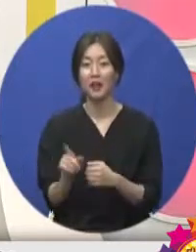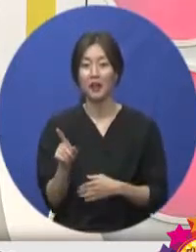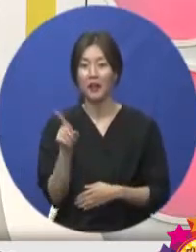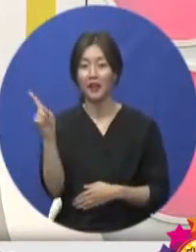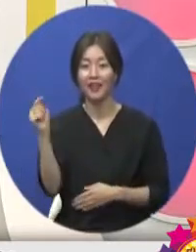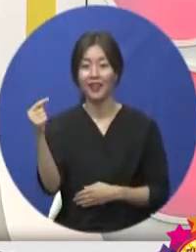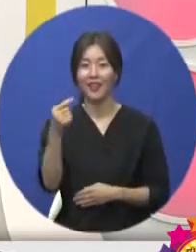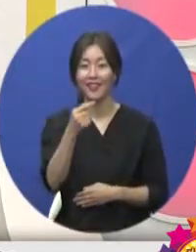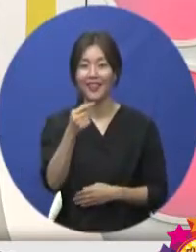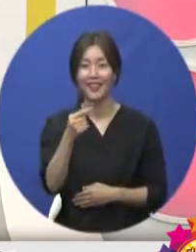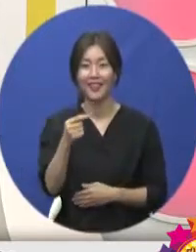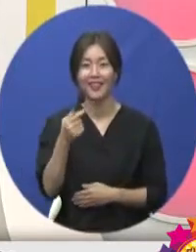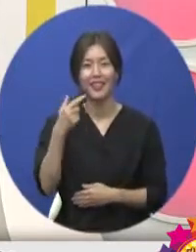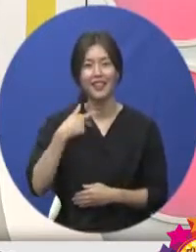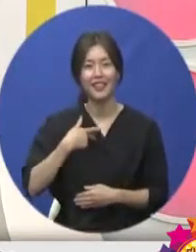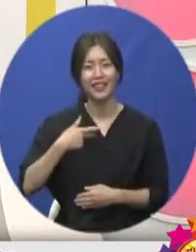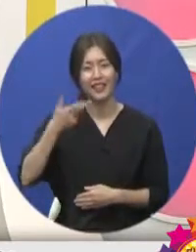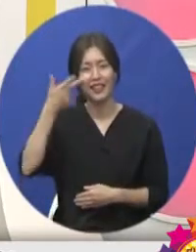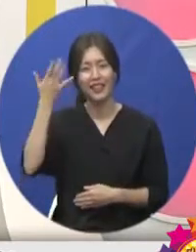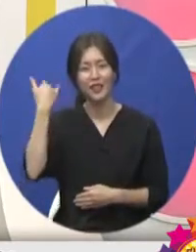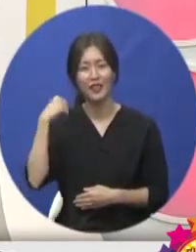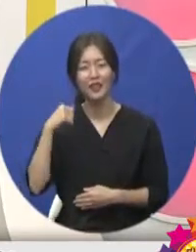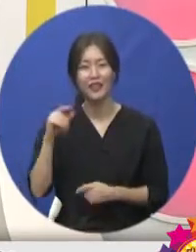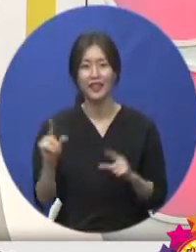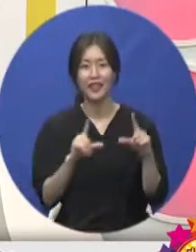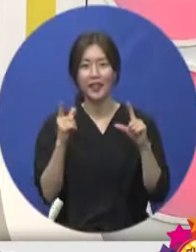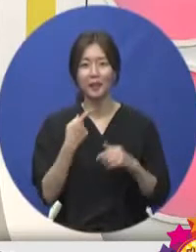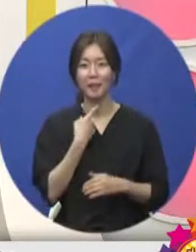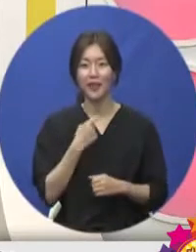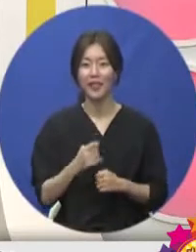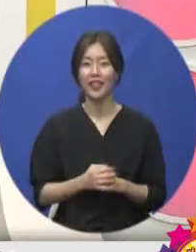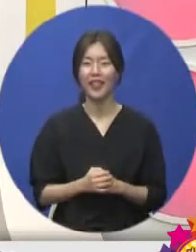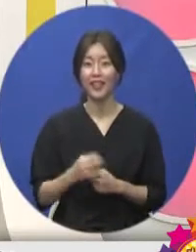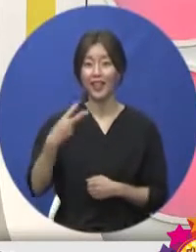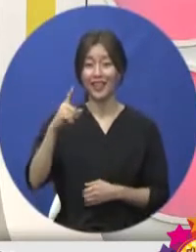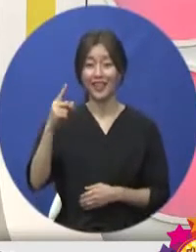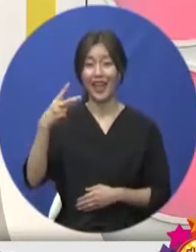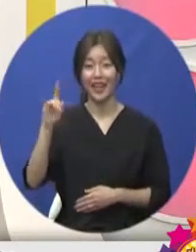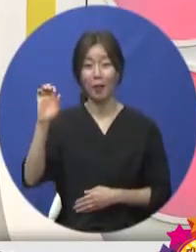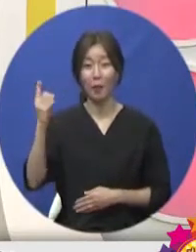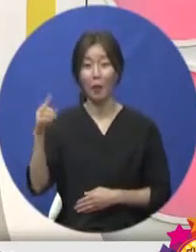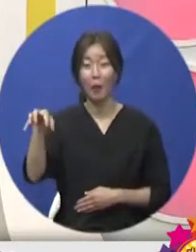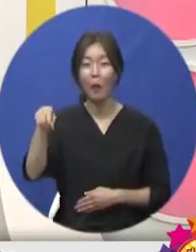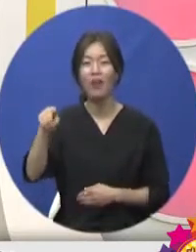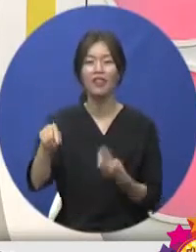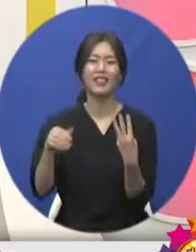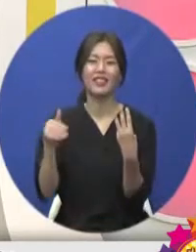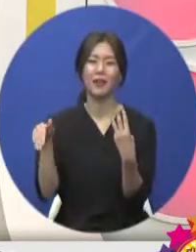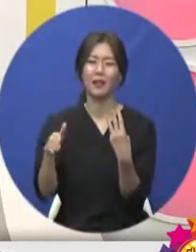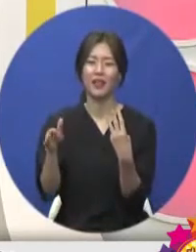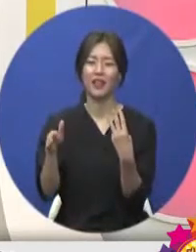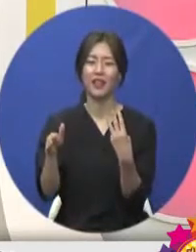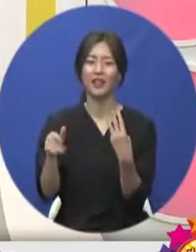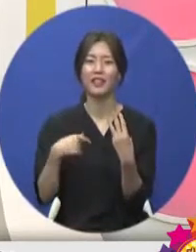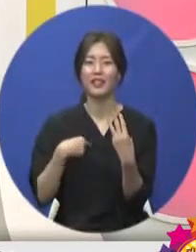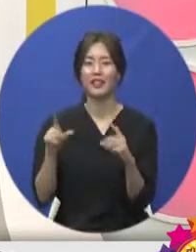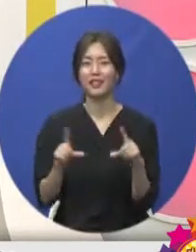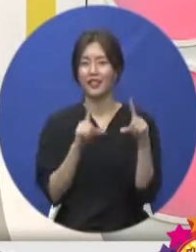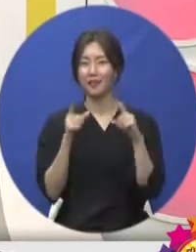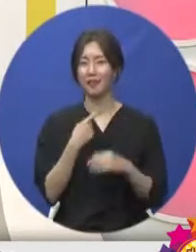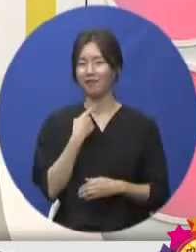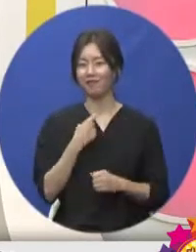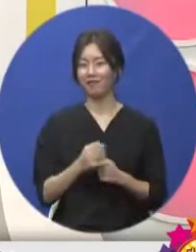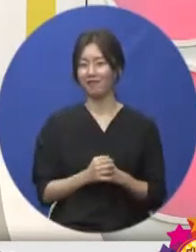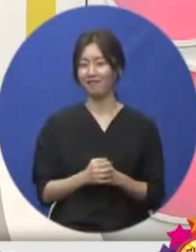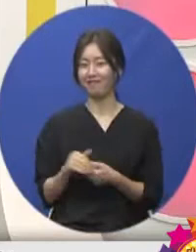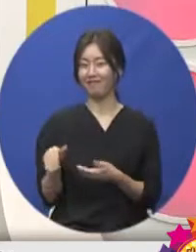가면은 그 보시게 저. 개정 가고. 예예. 예, 예. 그걸로 넘어가고. 마대포도 거기. 가고. 예. 예. 개정 삼거리에 살았어요 개정. 예. 아이고. 아, 내가